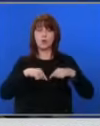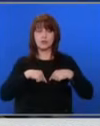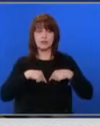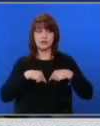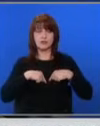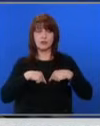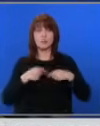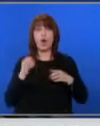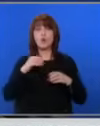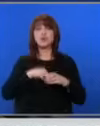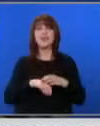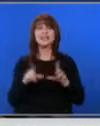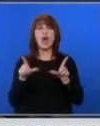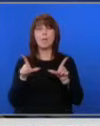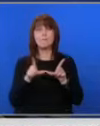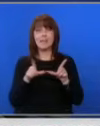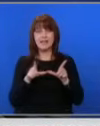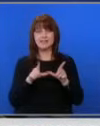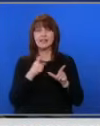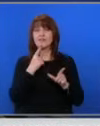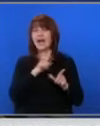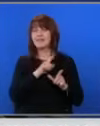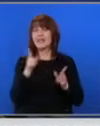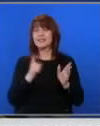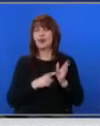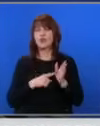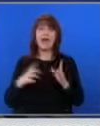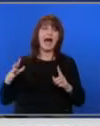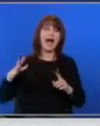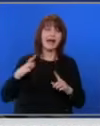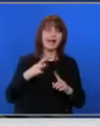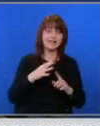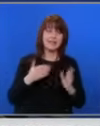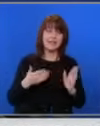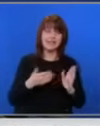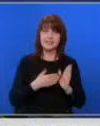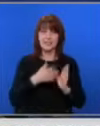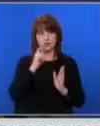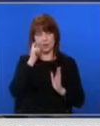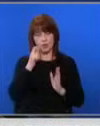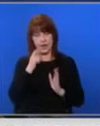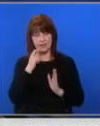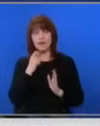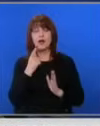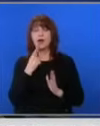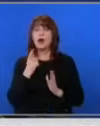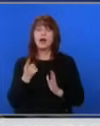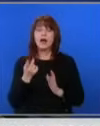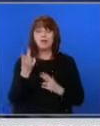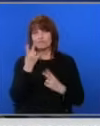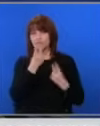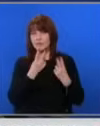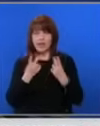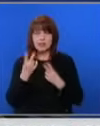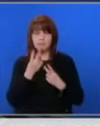Минск като съучастник на Русия в незаконната агресия срещу Украина. Обединихме се също така и в